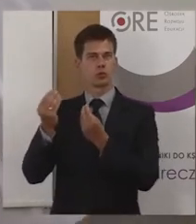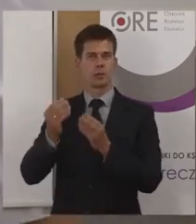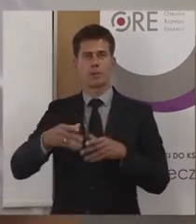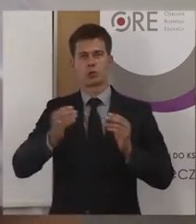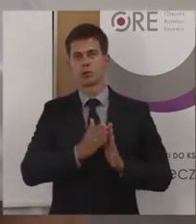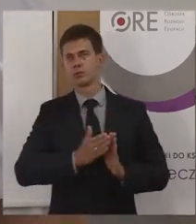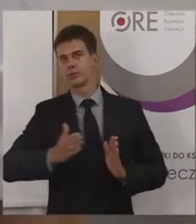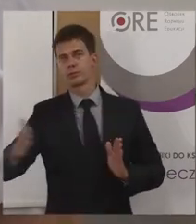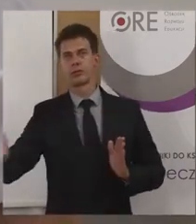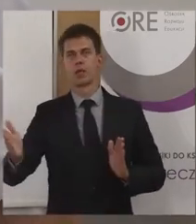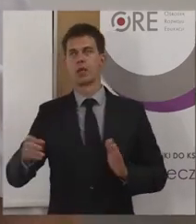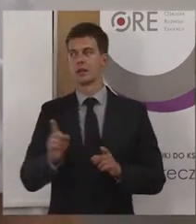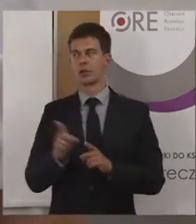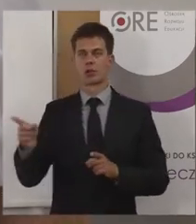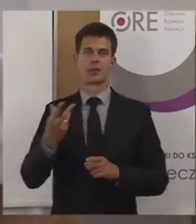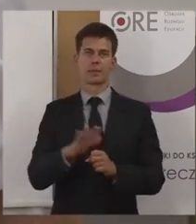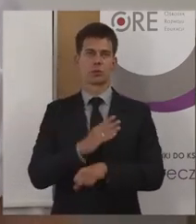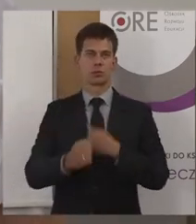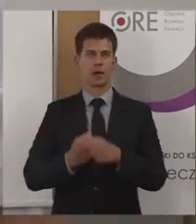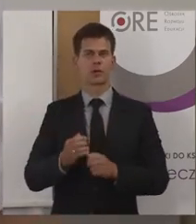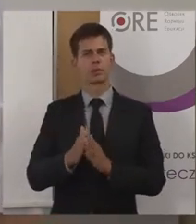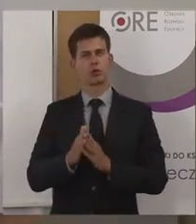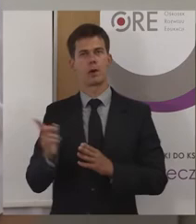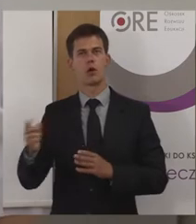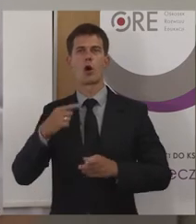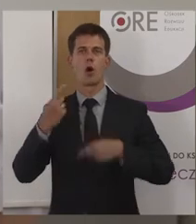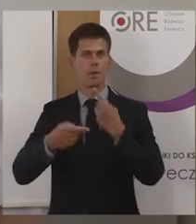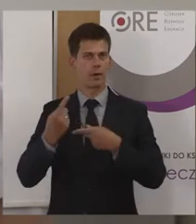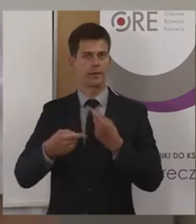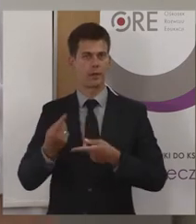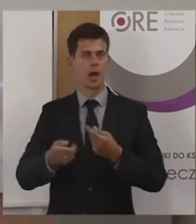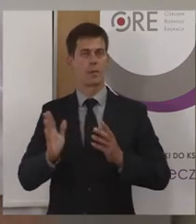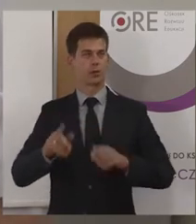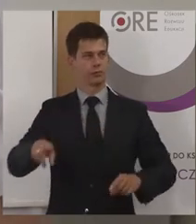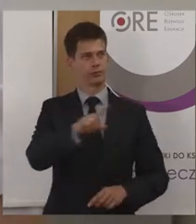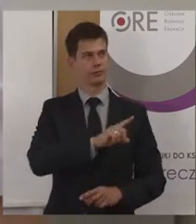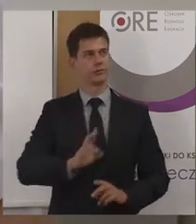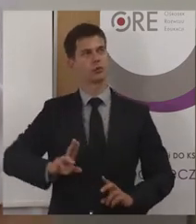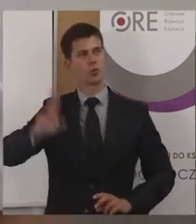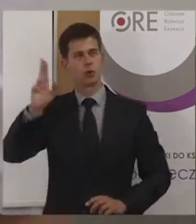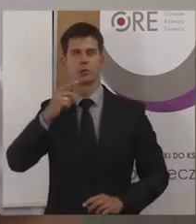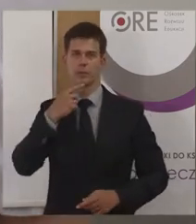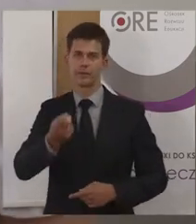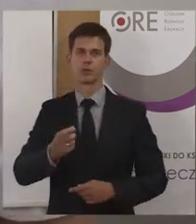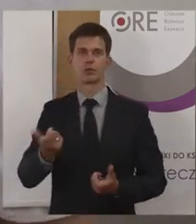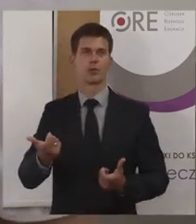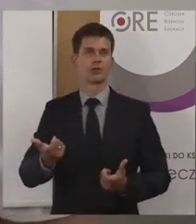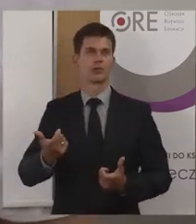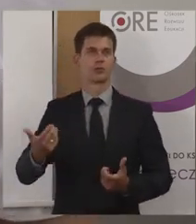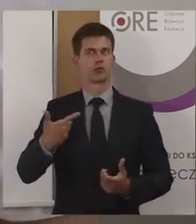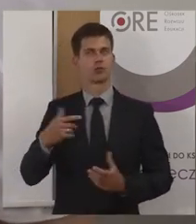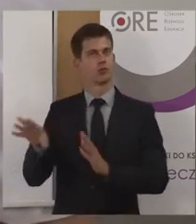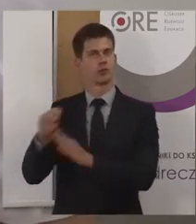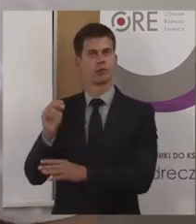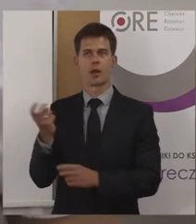a jest sam osobą niepełnosprawną i parę słów nam na ten temat powie. I myślę, że to będzie dobry początek naszej